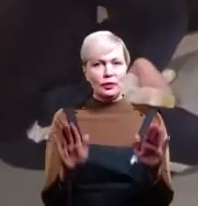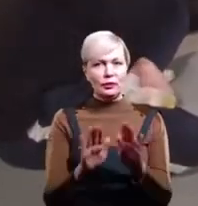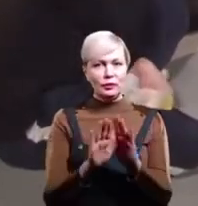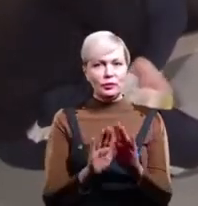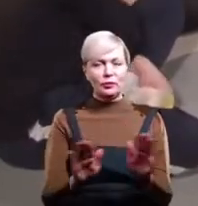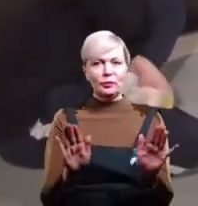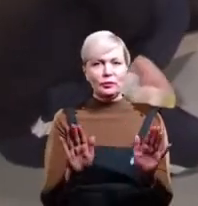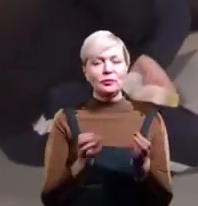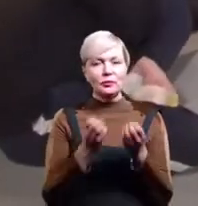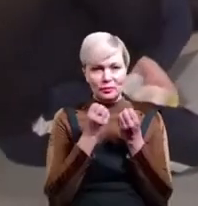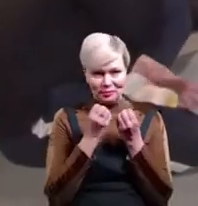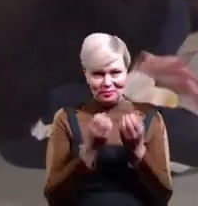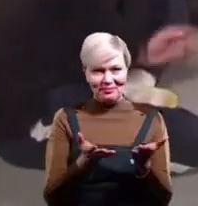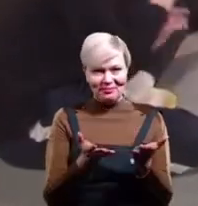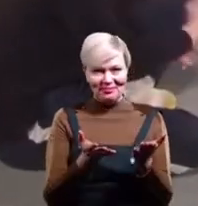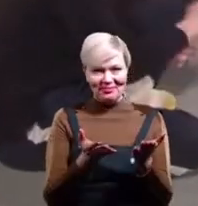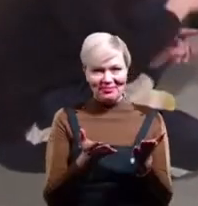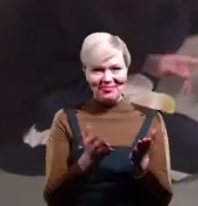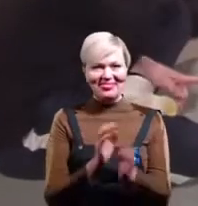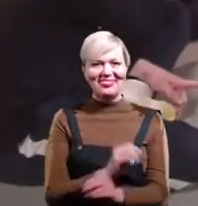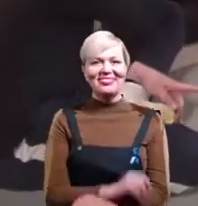Угу.